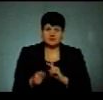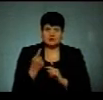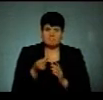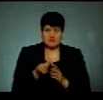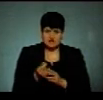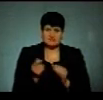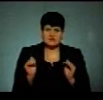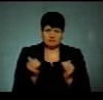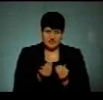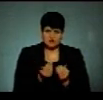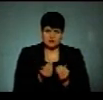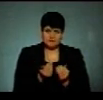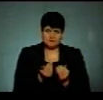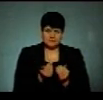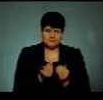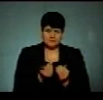ми зменшимо